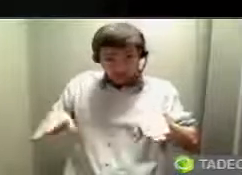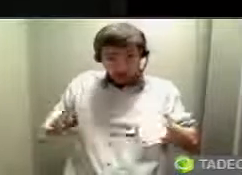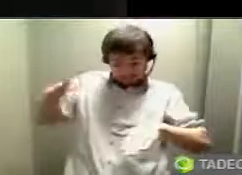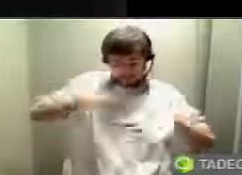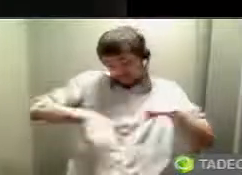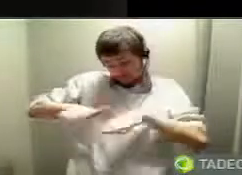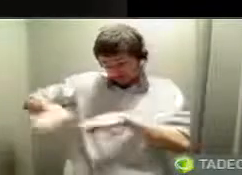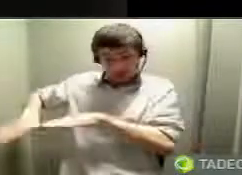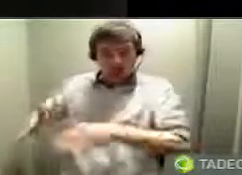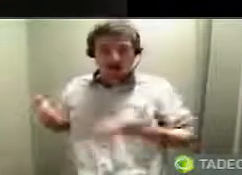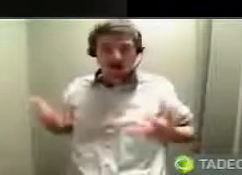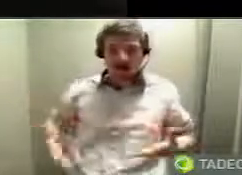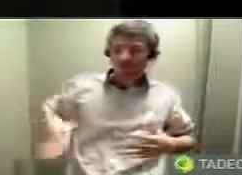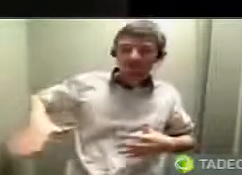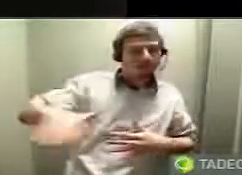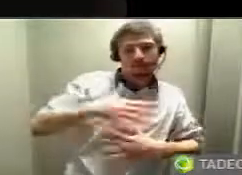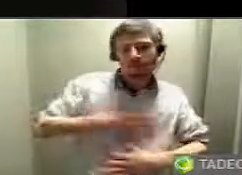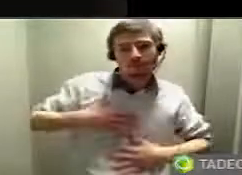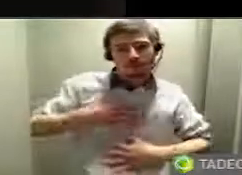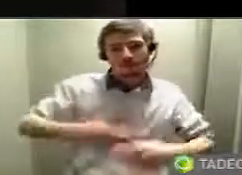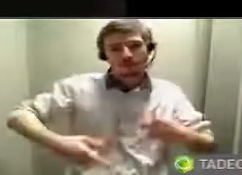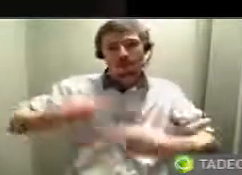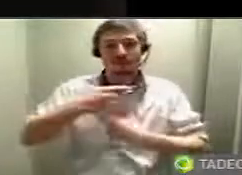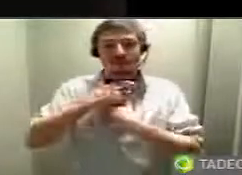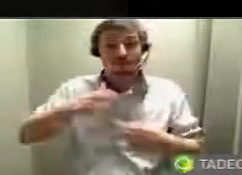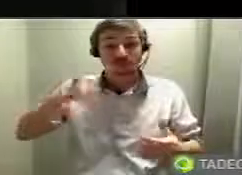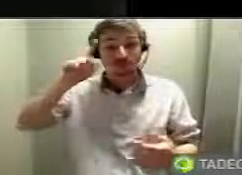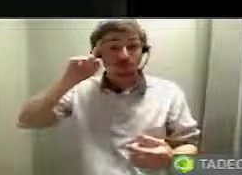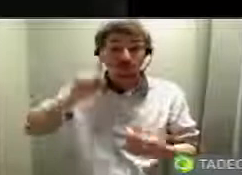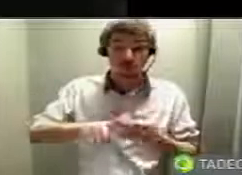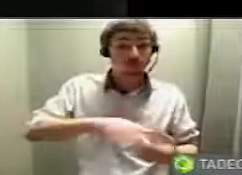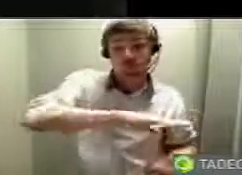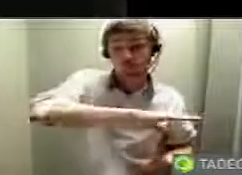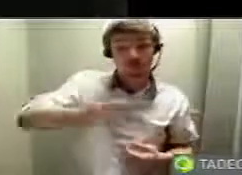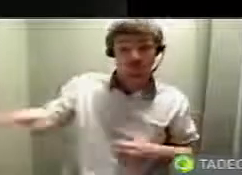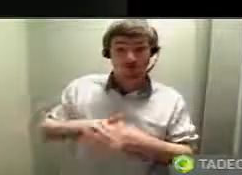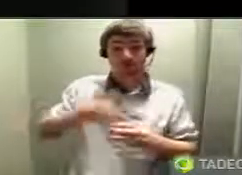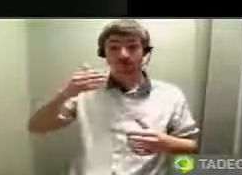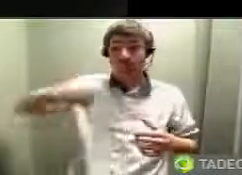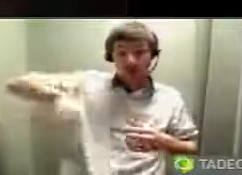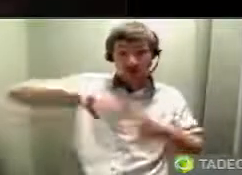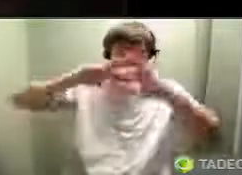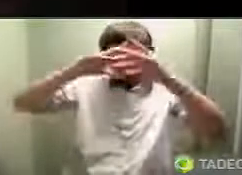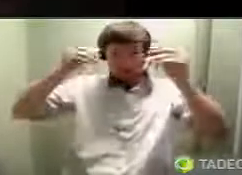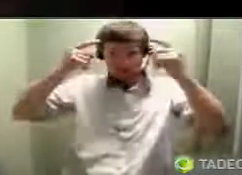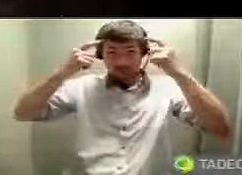tout le monde. Donc, si on démarre accessibilité pour tout le monde, on va arriver. Merci. On va vous